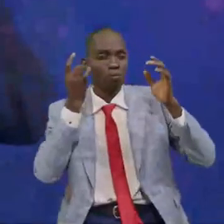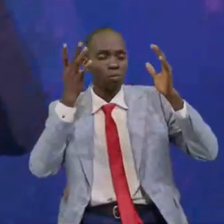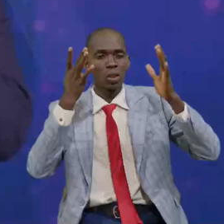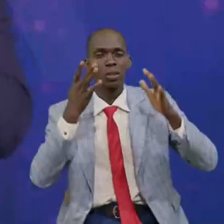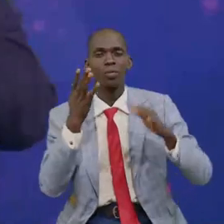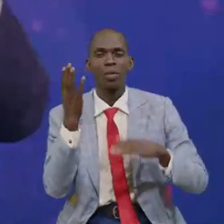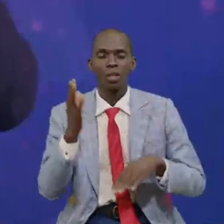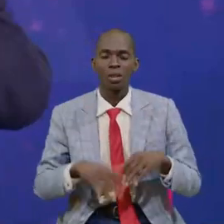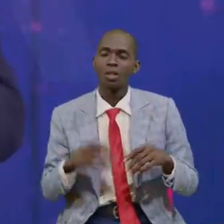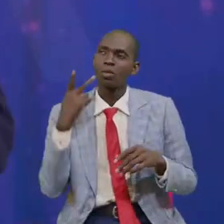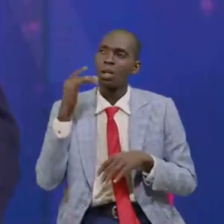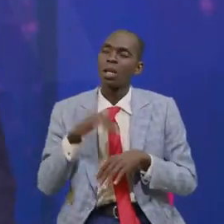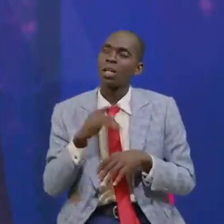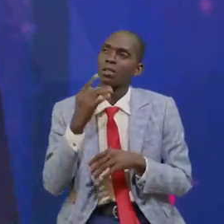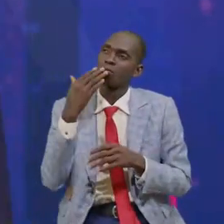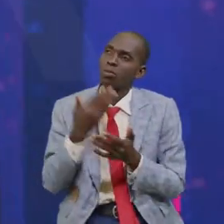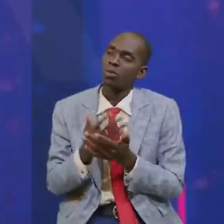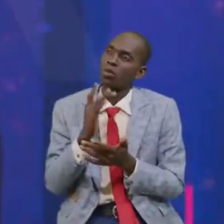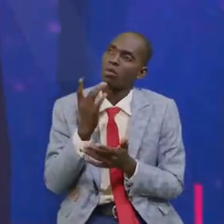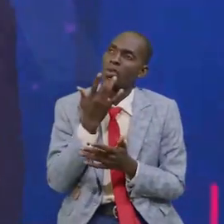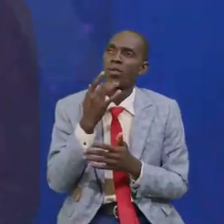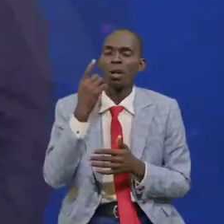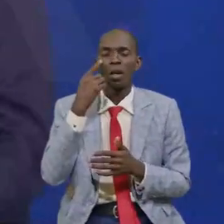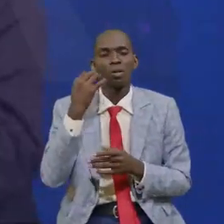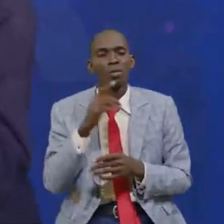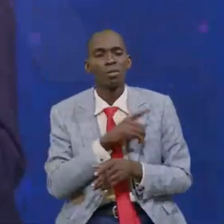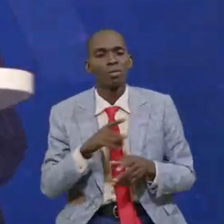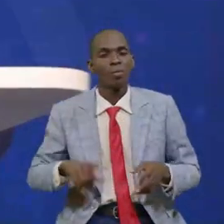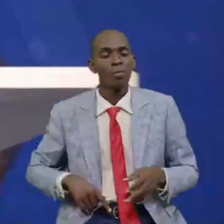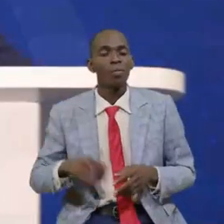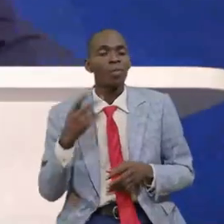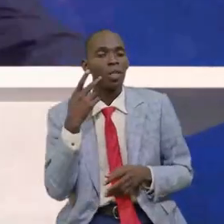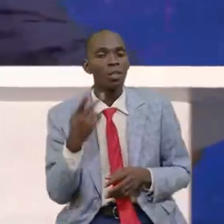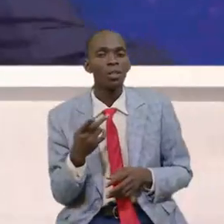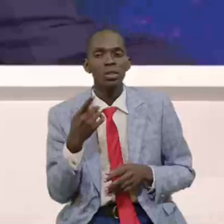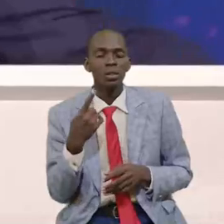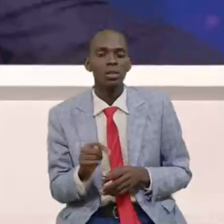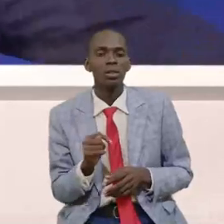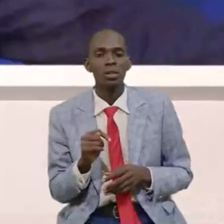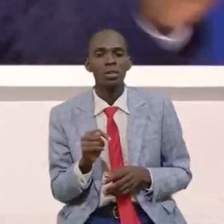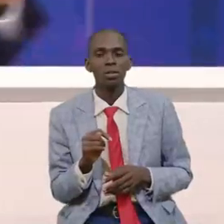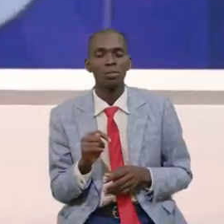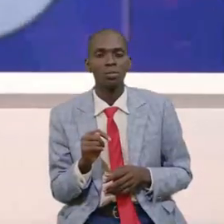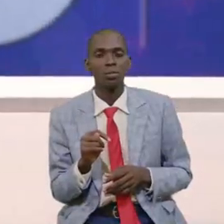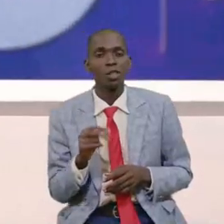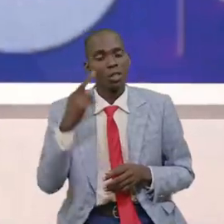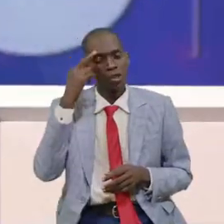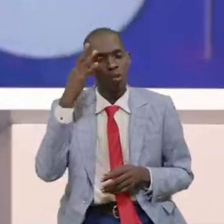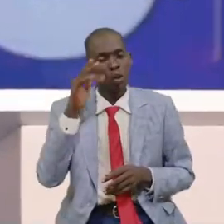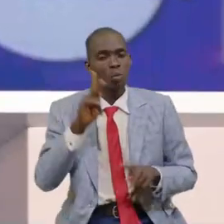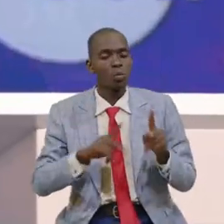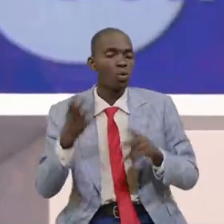que les yeux favorables du Seigneur. Mais la raison pour laquelle les anciens ont réussi,